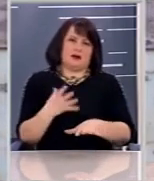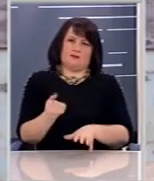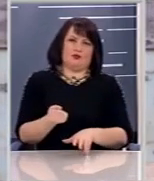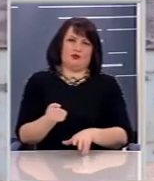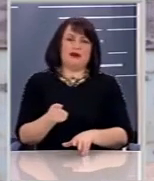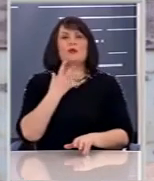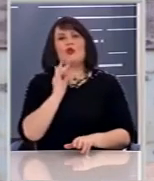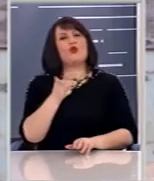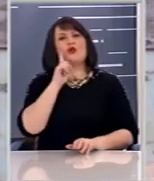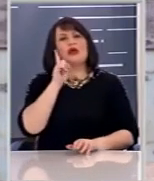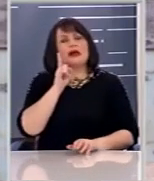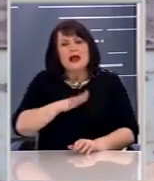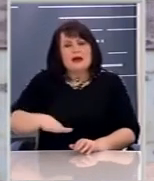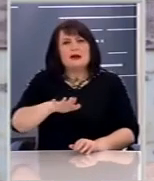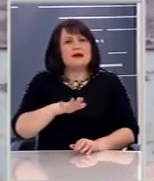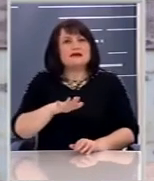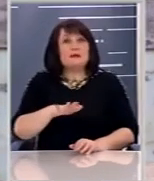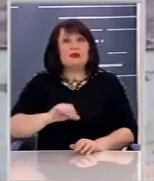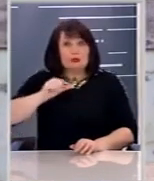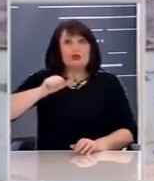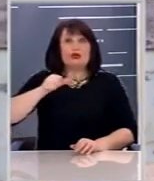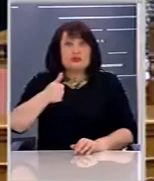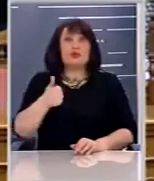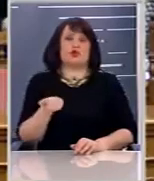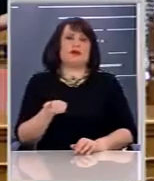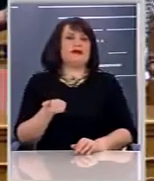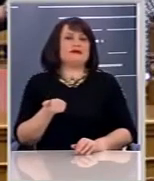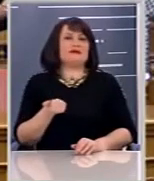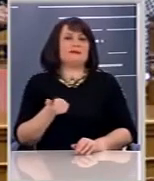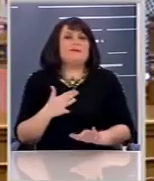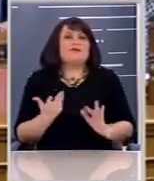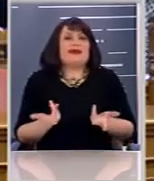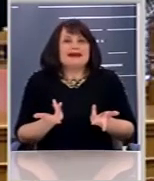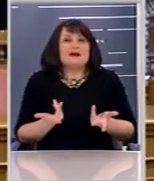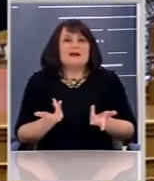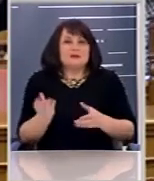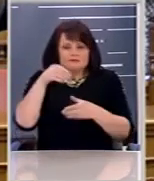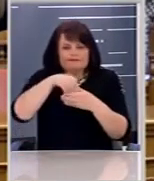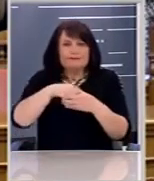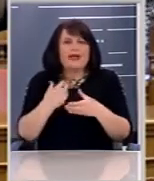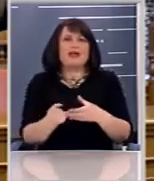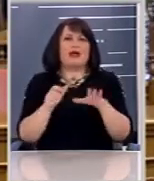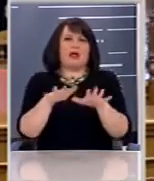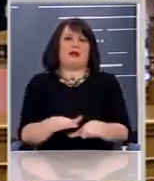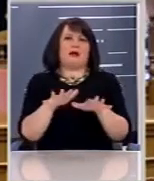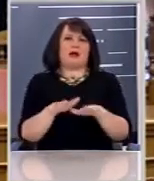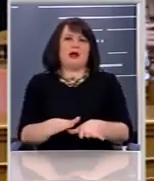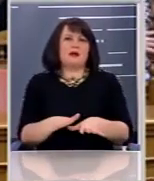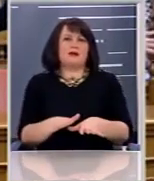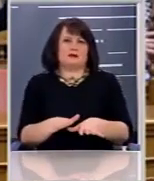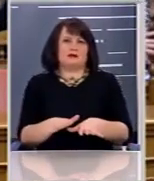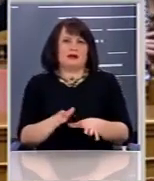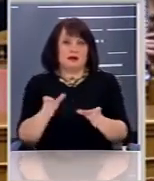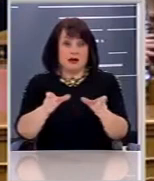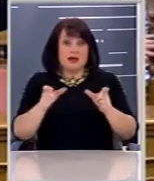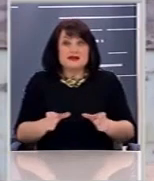οι γυναίκες είναι αυτές που πρώτες πυκνώνουν τις τάξεις των ανέργων, τις τάξεις της μαύρης ανασφάλισης